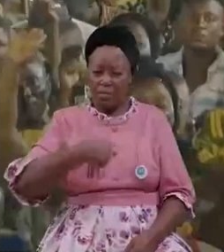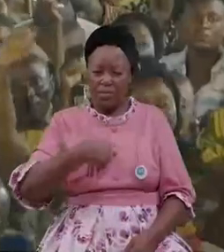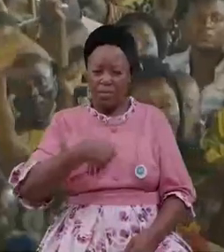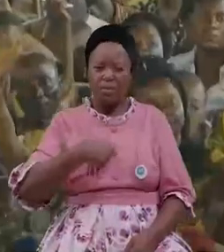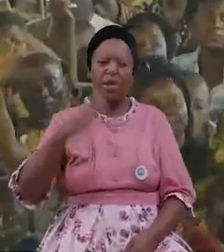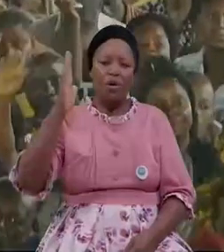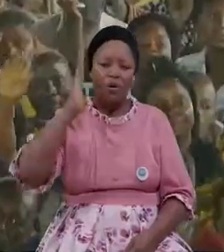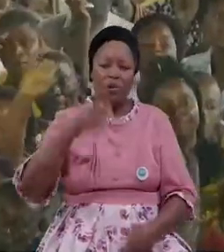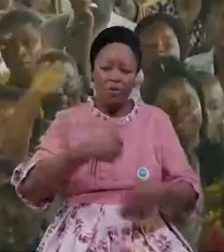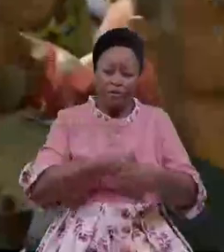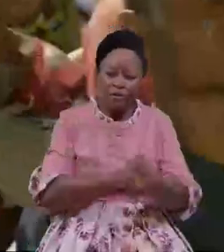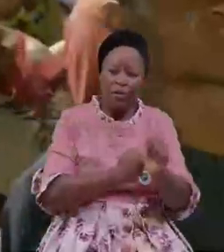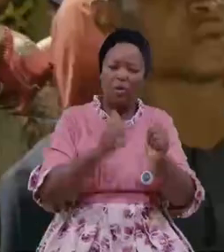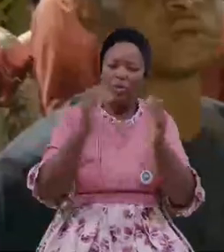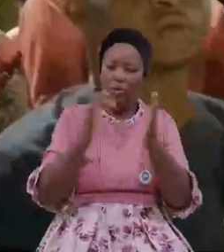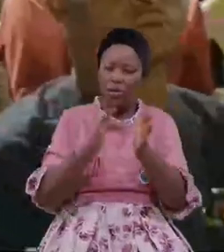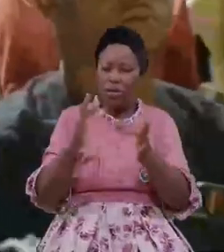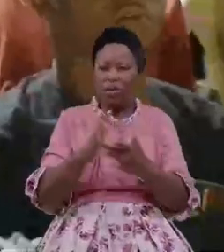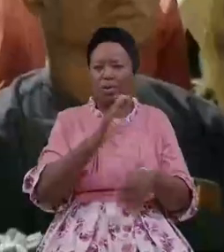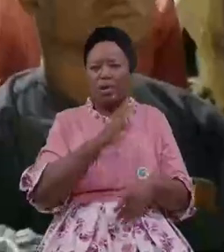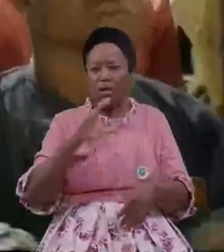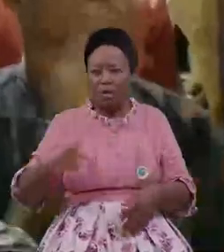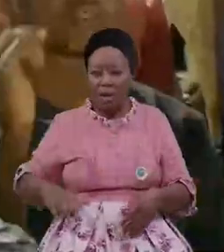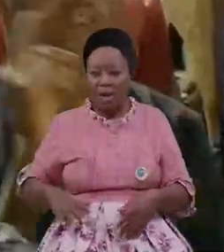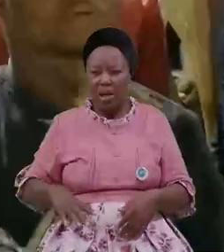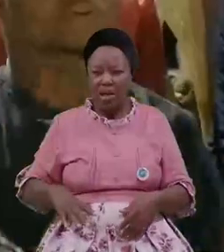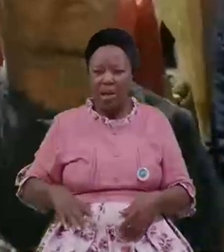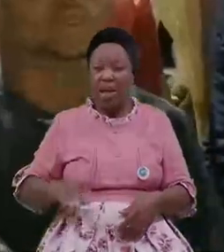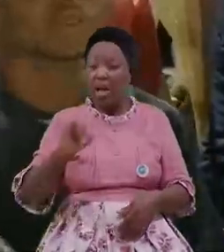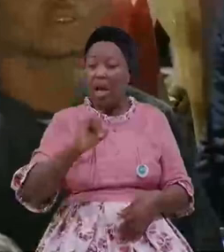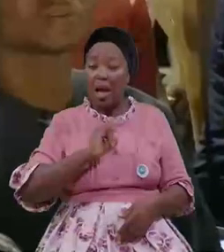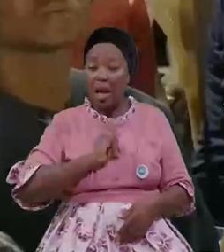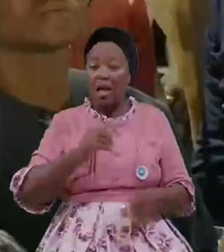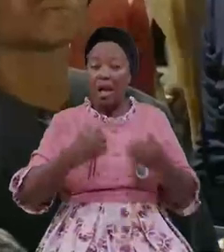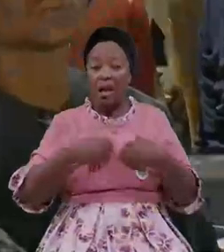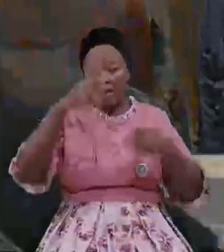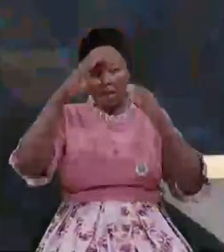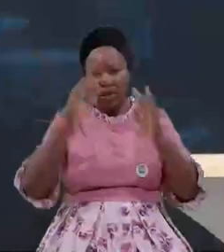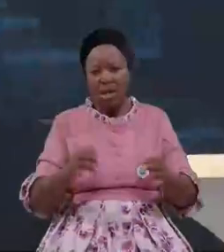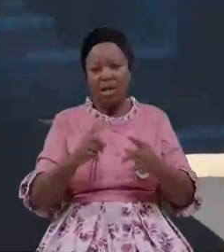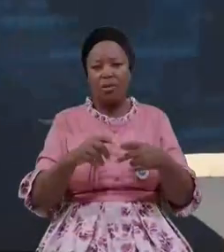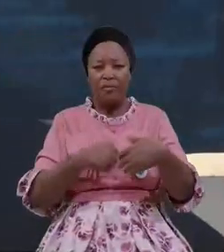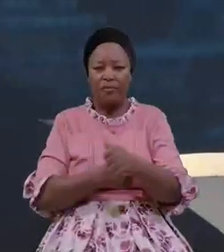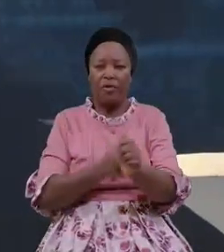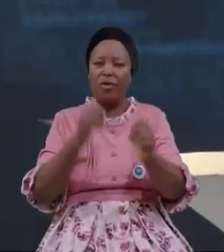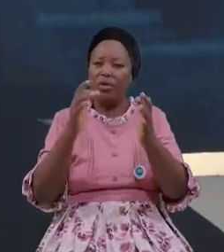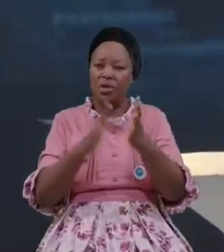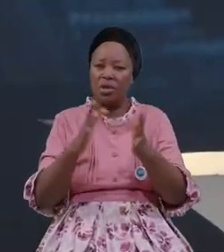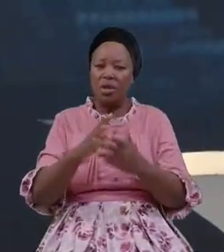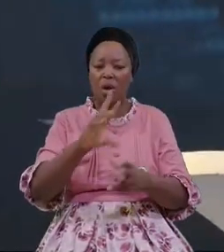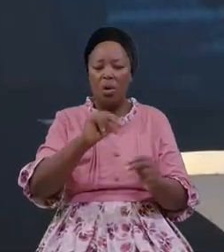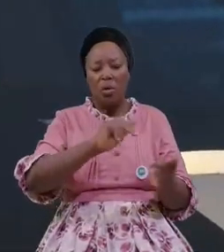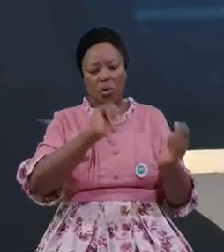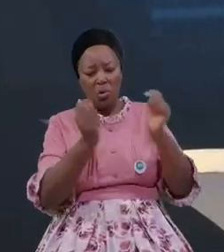vais suivre jésus-chist j'ai décidé de suivre Jésus pas de